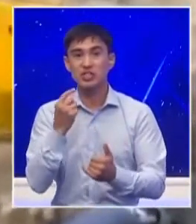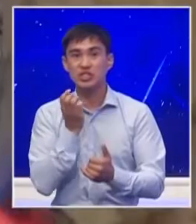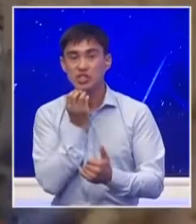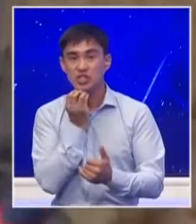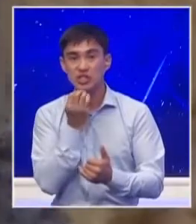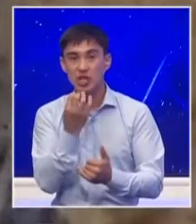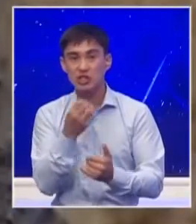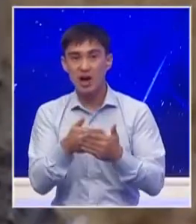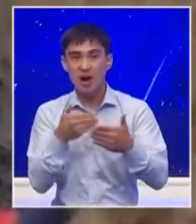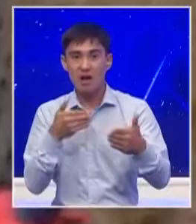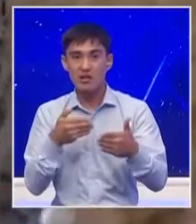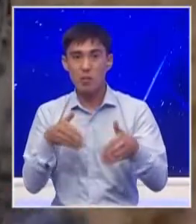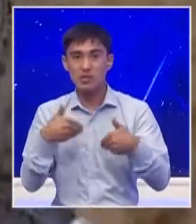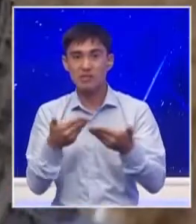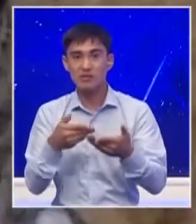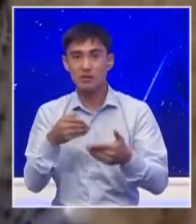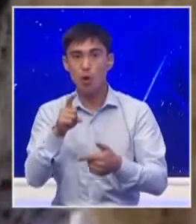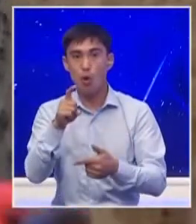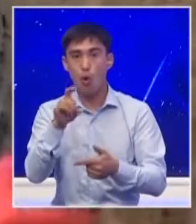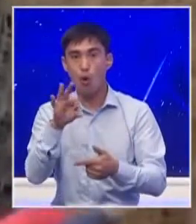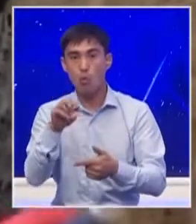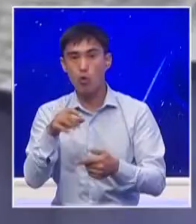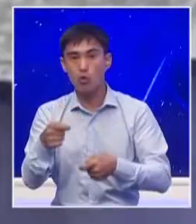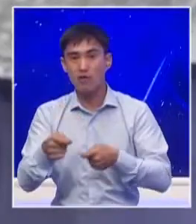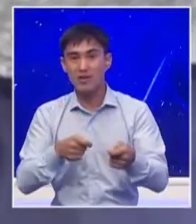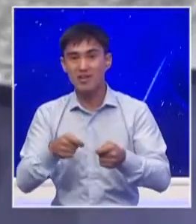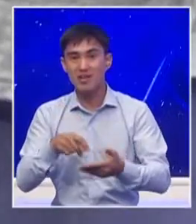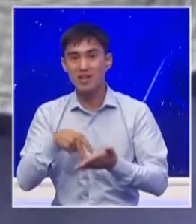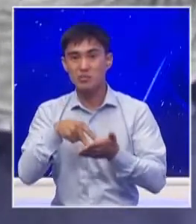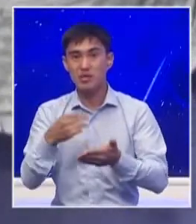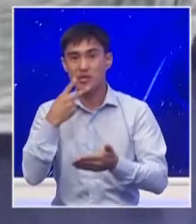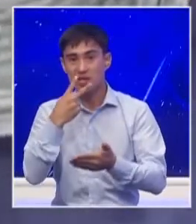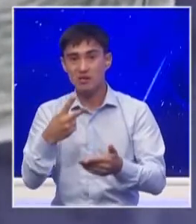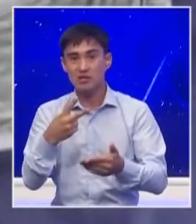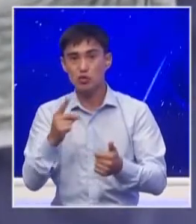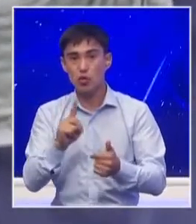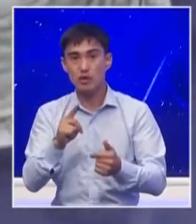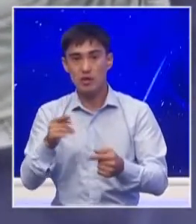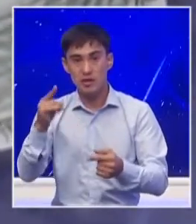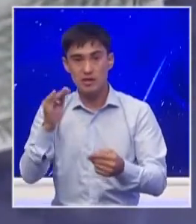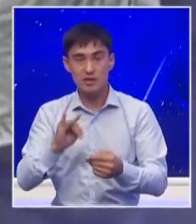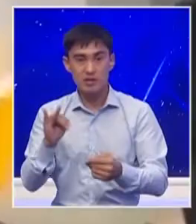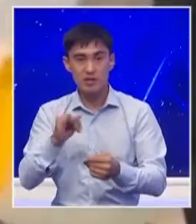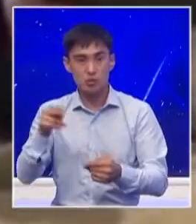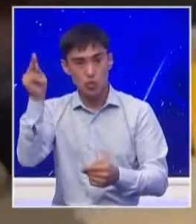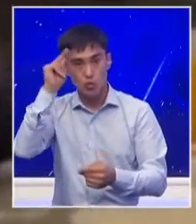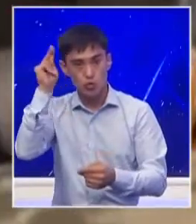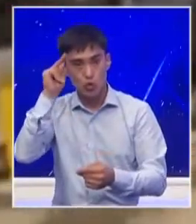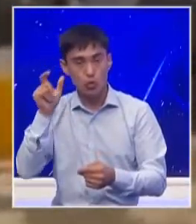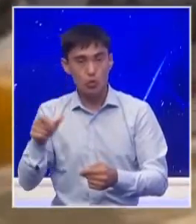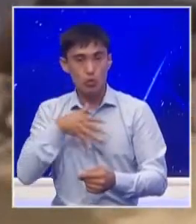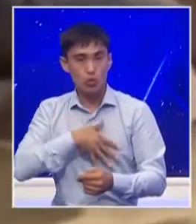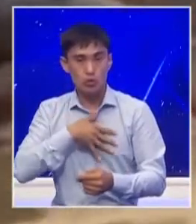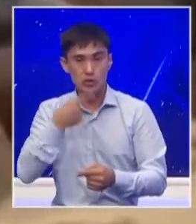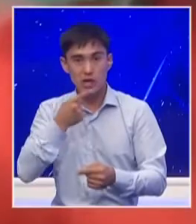homo руководитель экспедиции георгий бензина шею или уверен что это событие возродит интерес ученых грузии а сила разума не